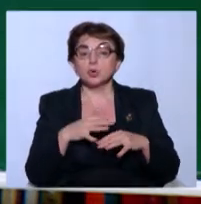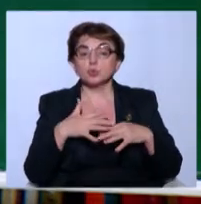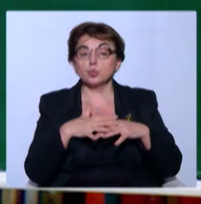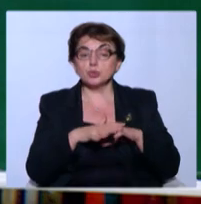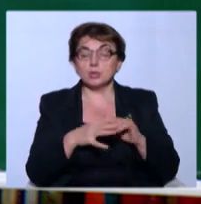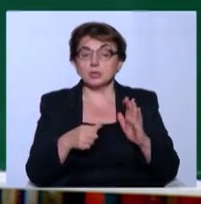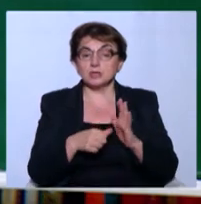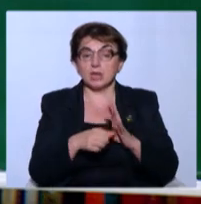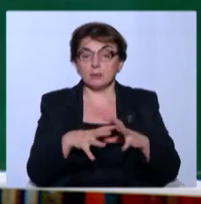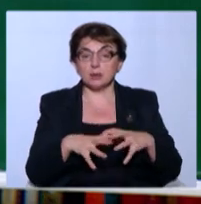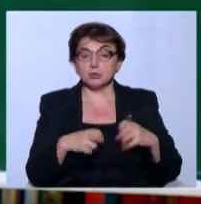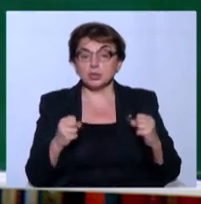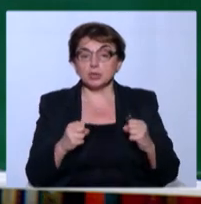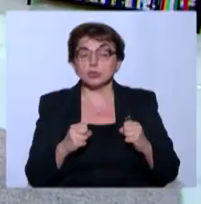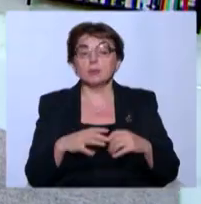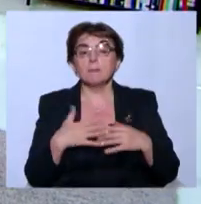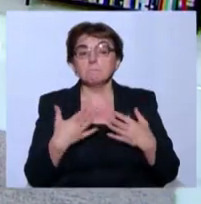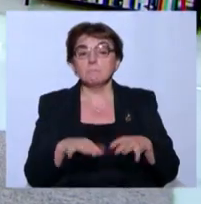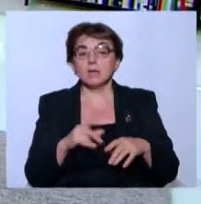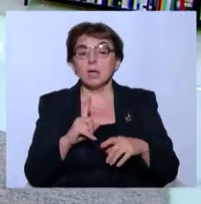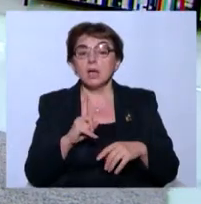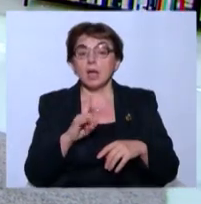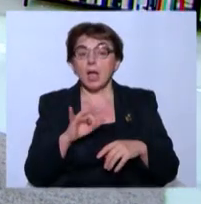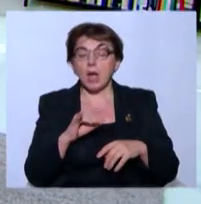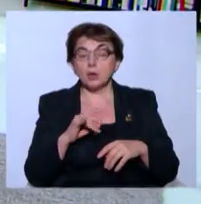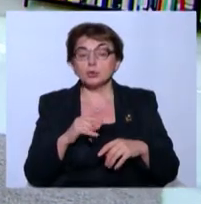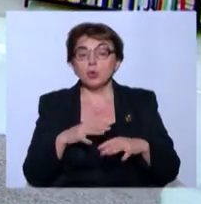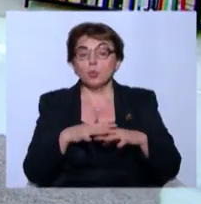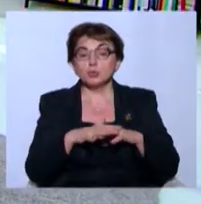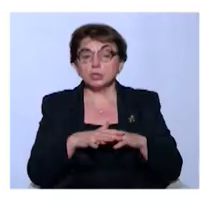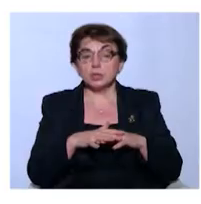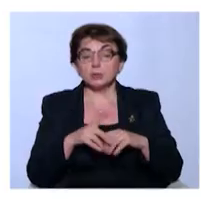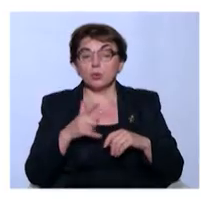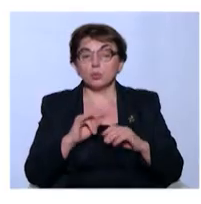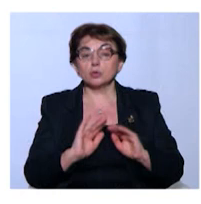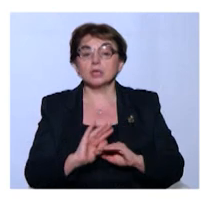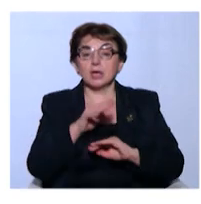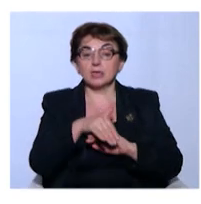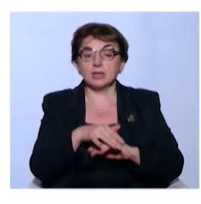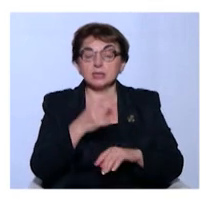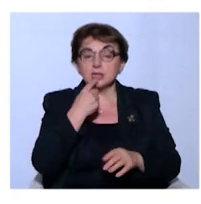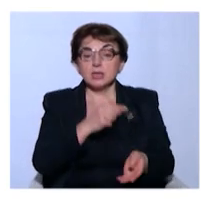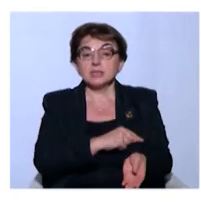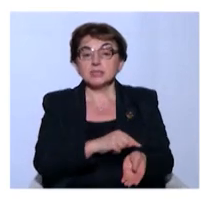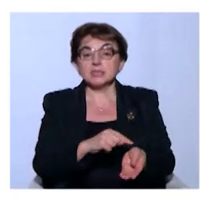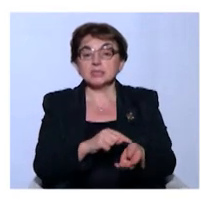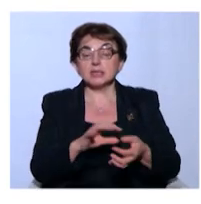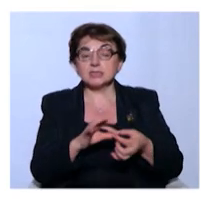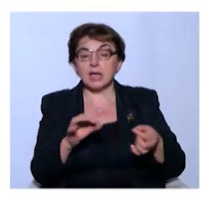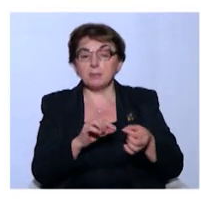უჯრედების მიერ. შემდეგ ხაოს უჯრედებიდან გლუკოზა გადადის სისხლის კაპილარებში